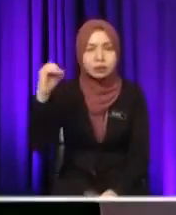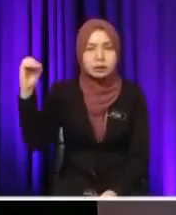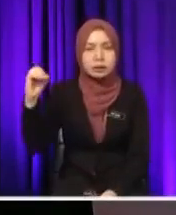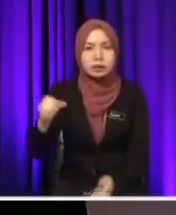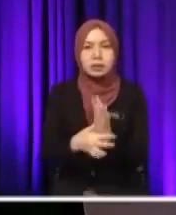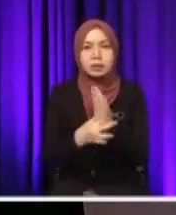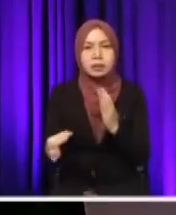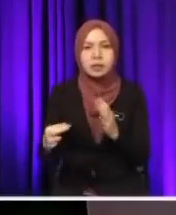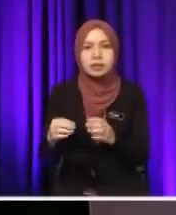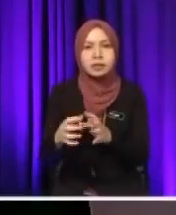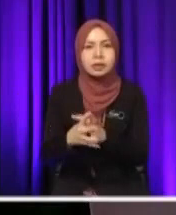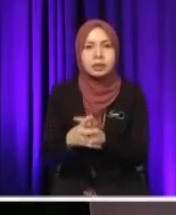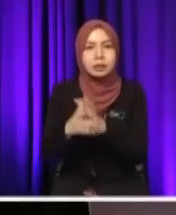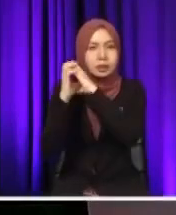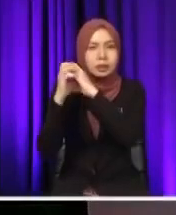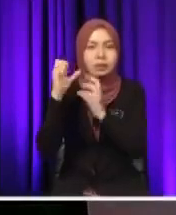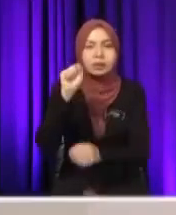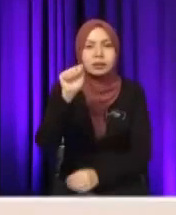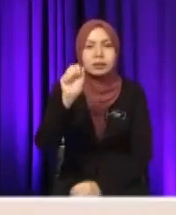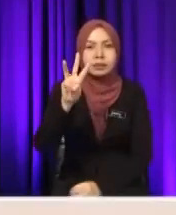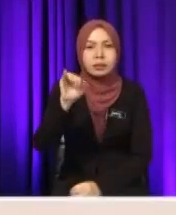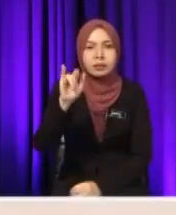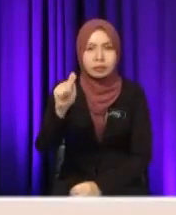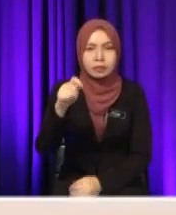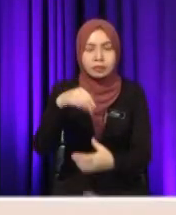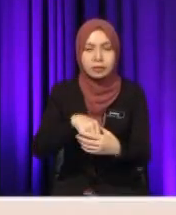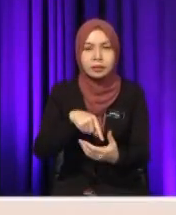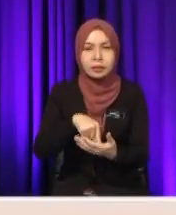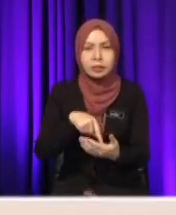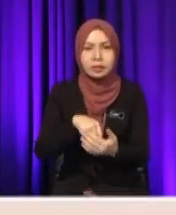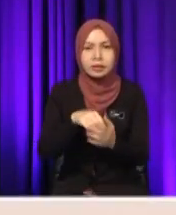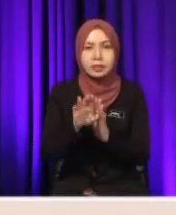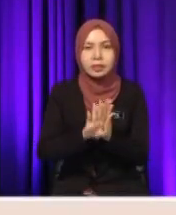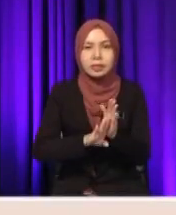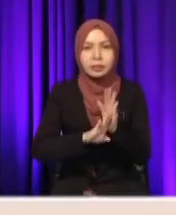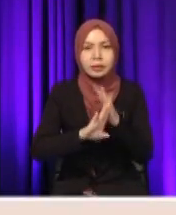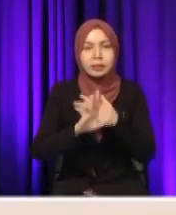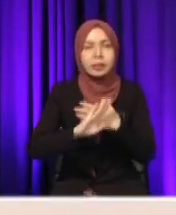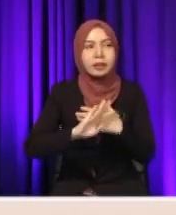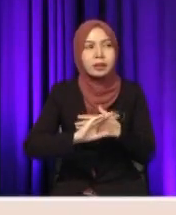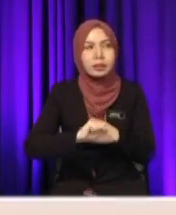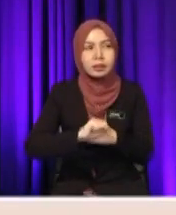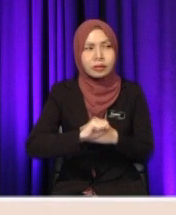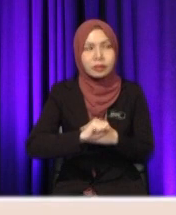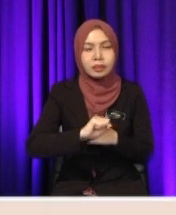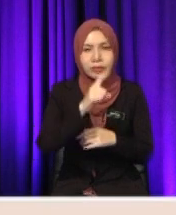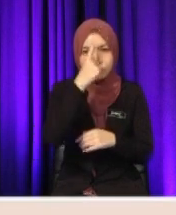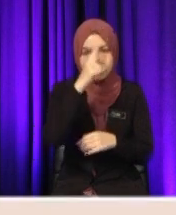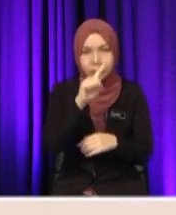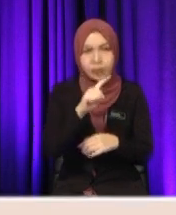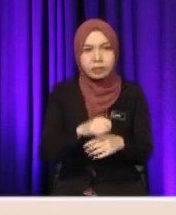yang berbahaya kepada kesihatan manusia. Dan akhir sekali, kita ada proses